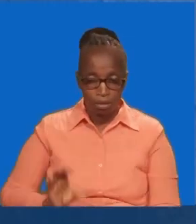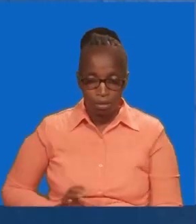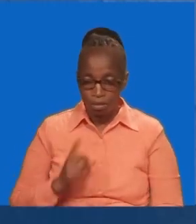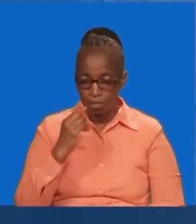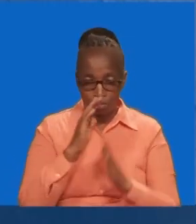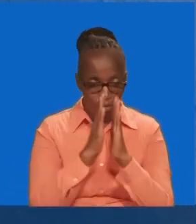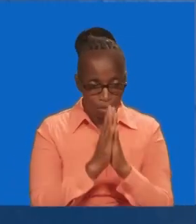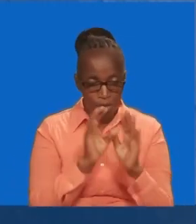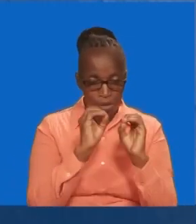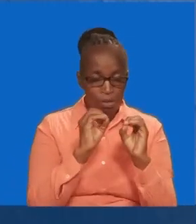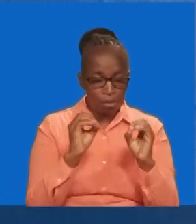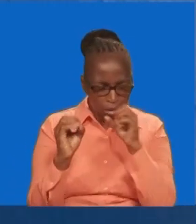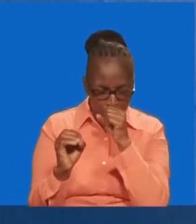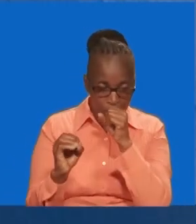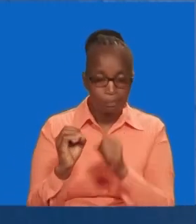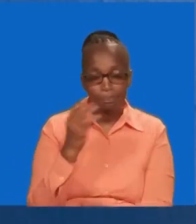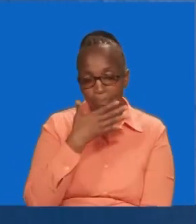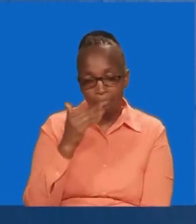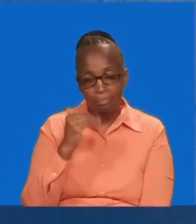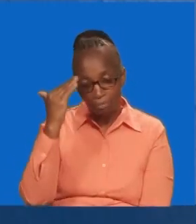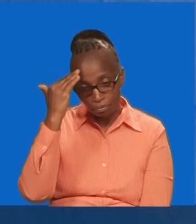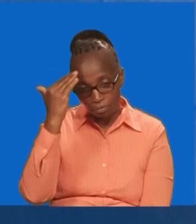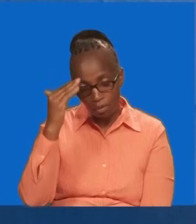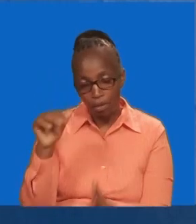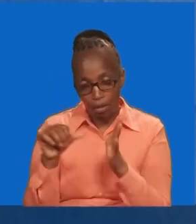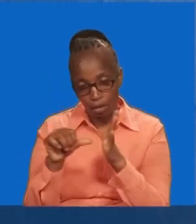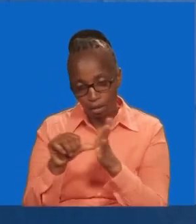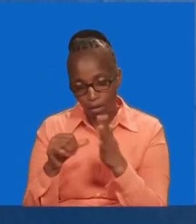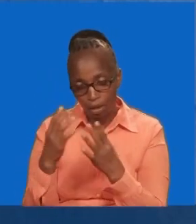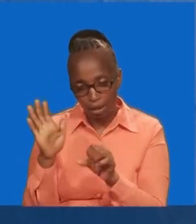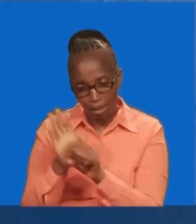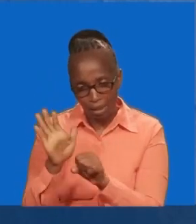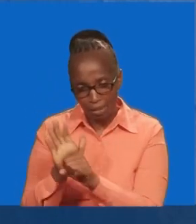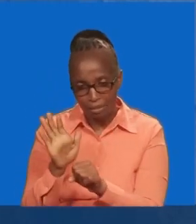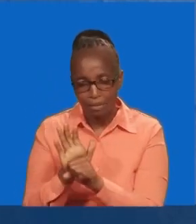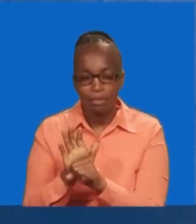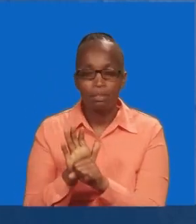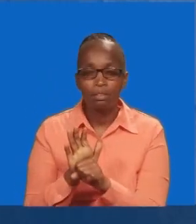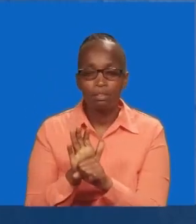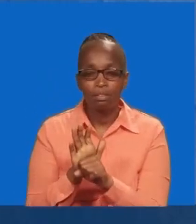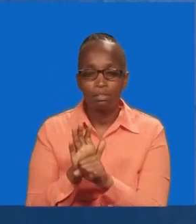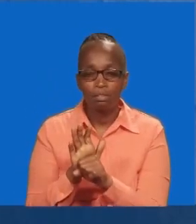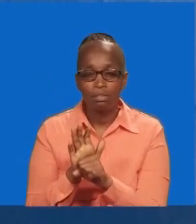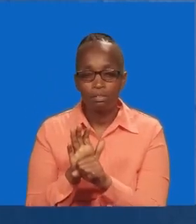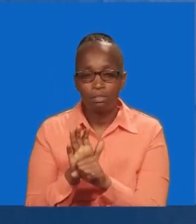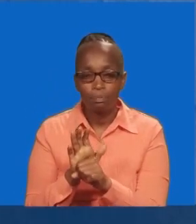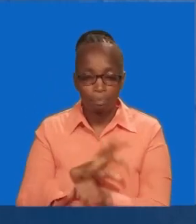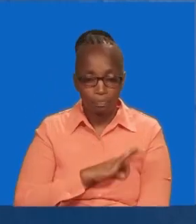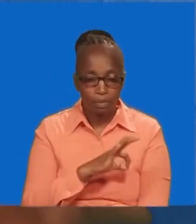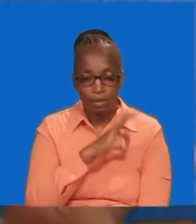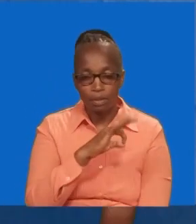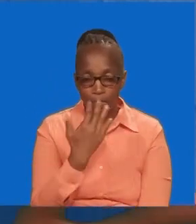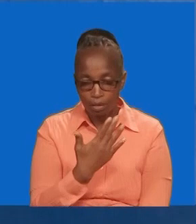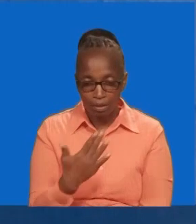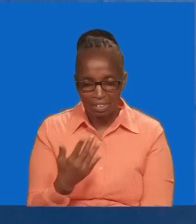Wakristo ambao hawaombi, jua ya kwamba pale mashida yako mengi sana. Jua ya kwamba mambo ya roho pale